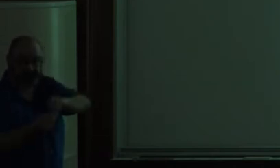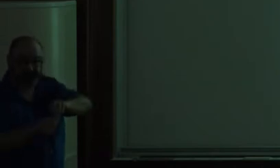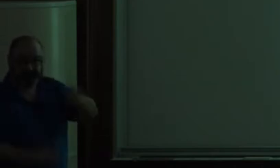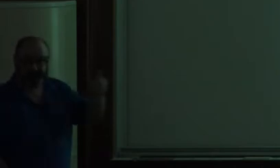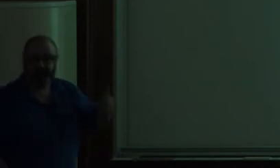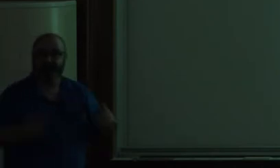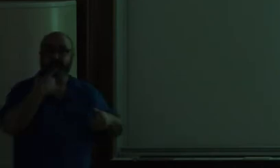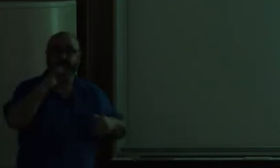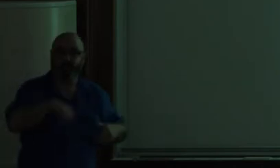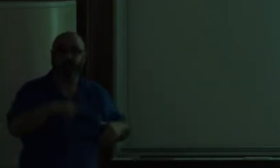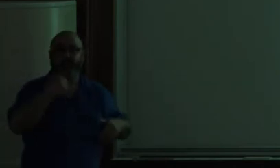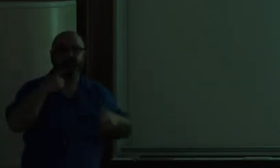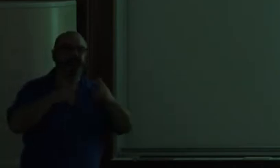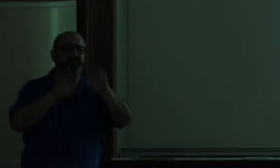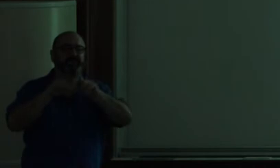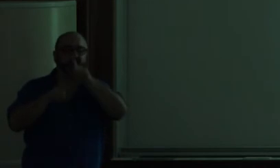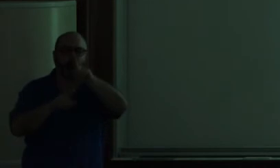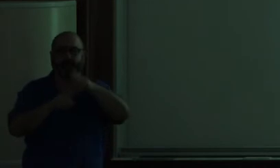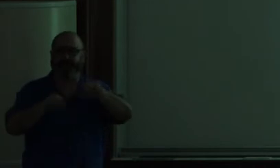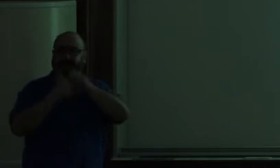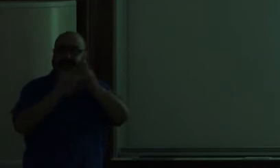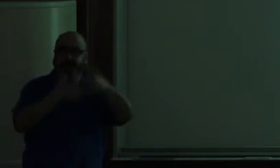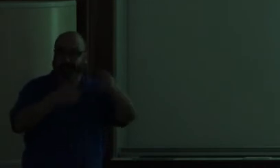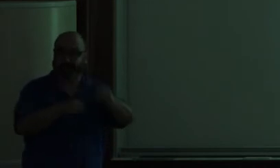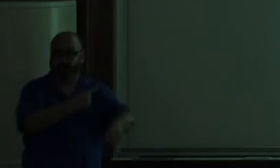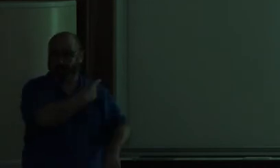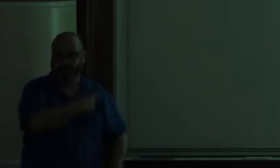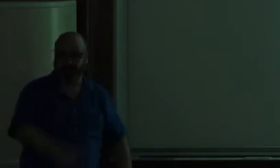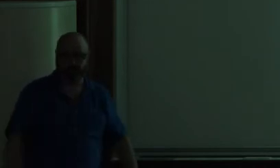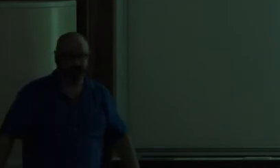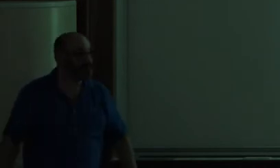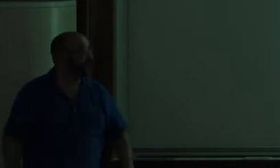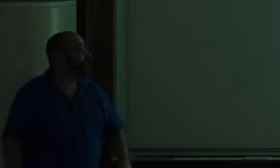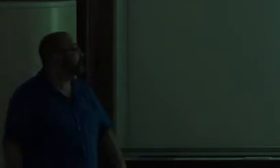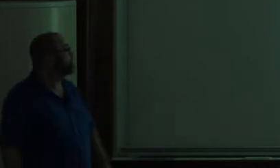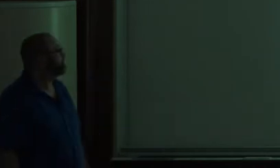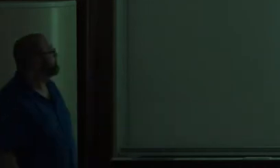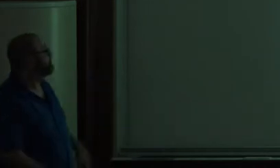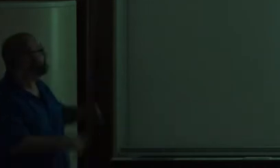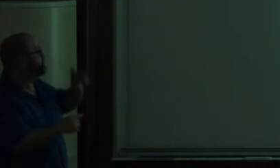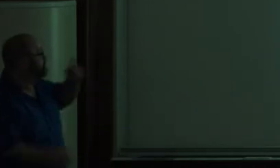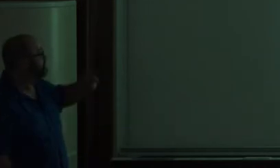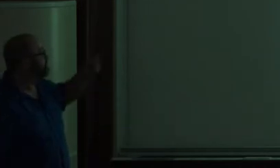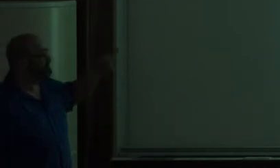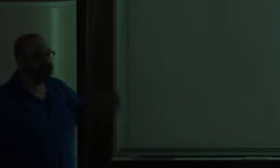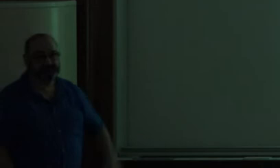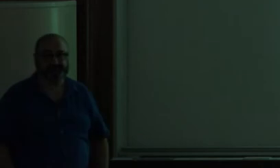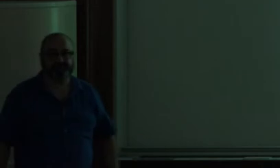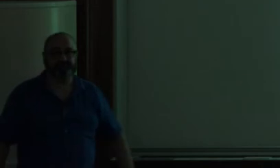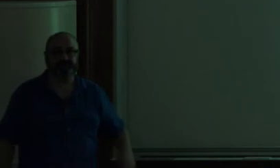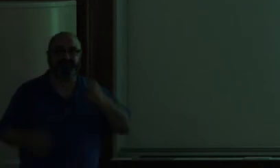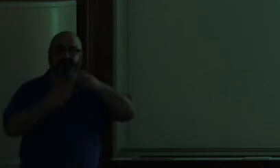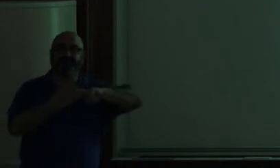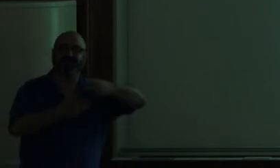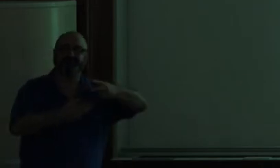passage, si vous en avez marre de faire des updates à tout bout de champ. C'est très très chouette. Hop là, continuons. Là, autant les